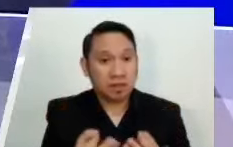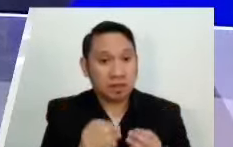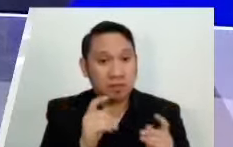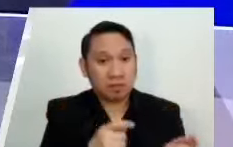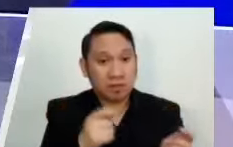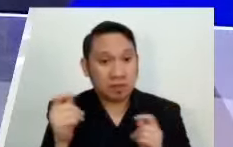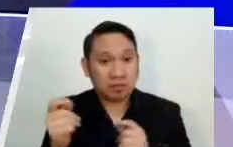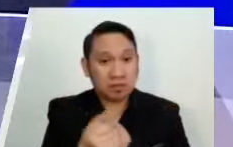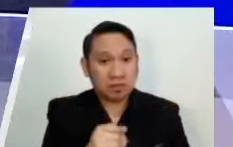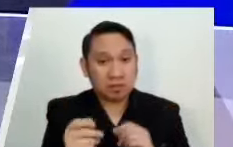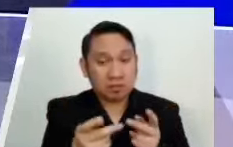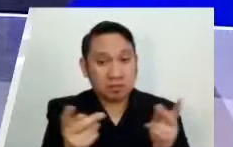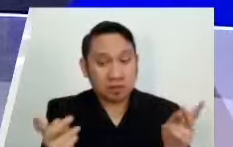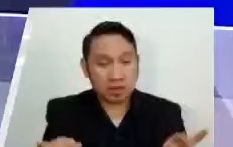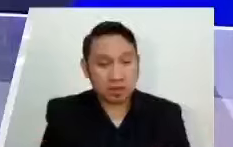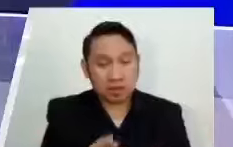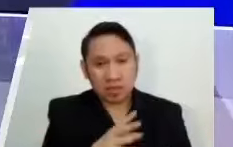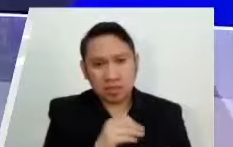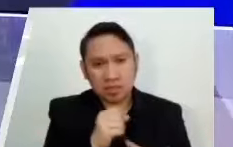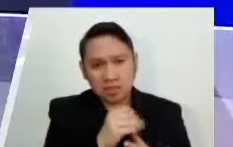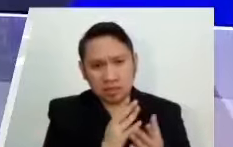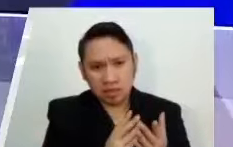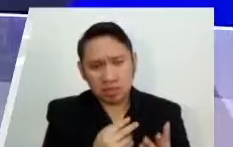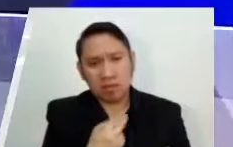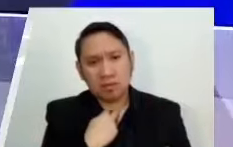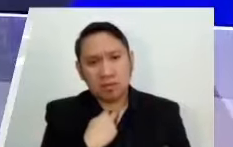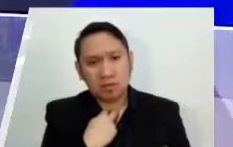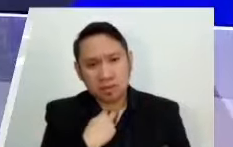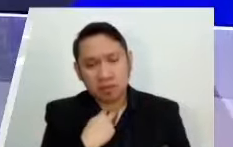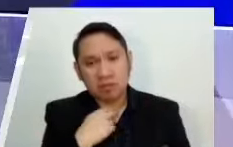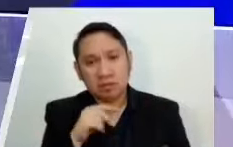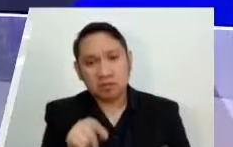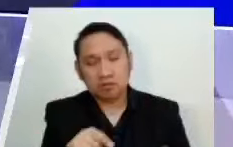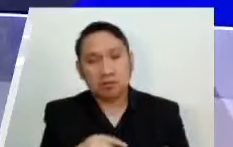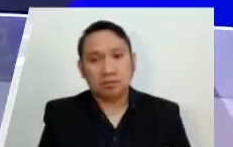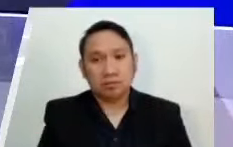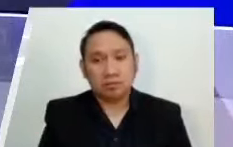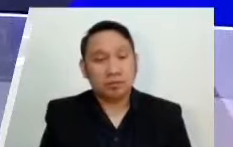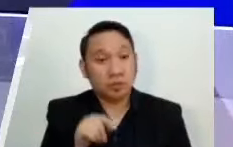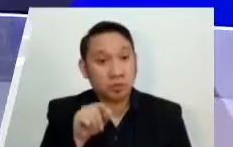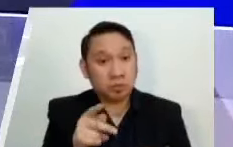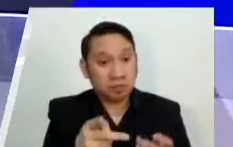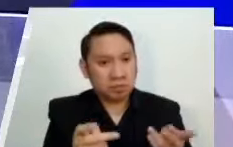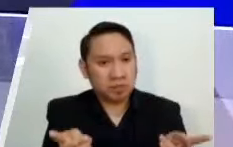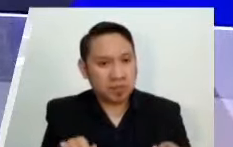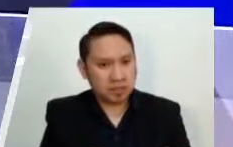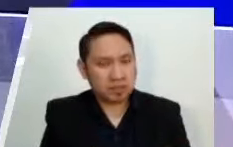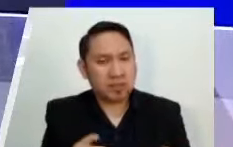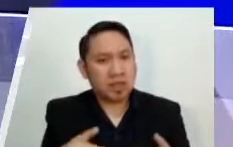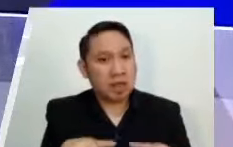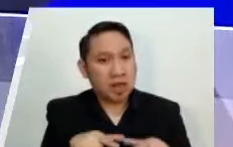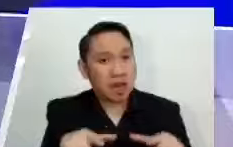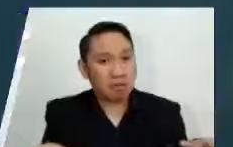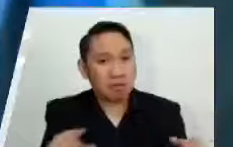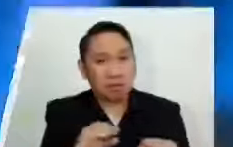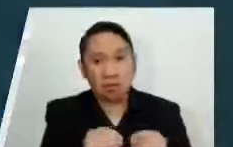Batanes na ay nasa ilalim ng Tropical Cyclone Wind Signal No. 4. Darito ang unang balita.